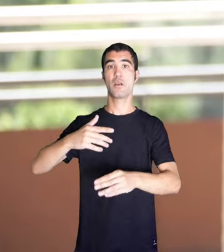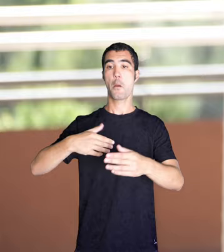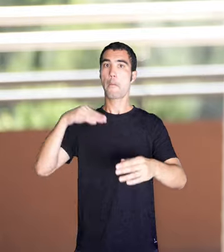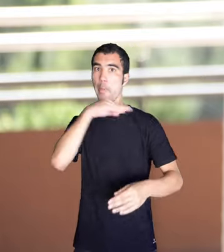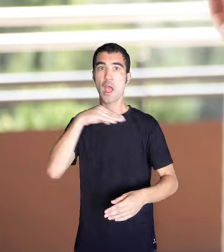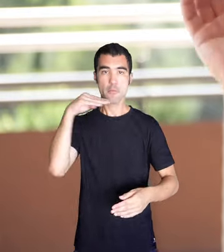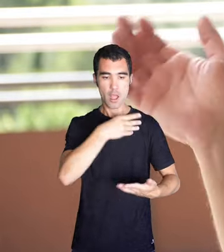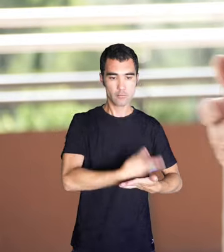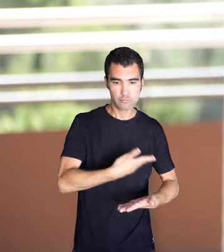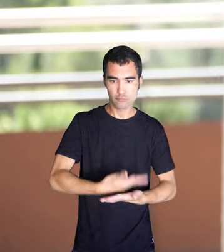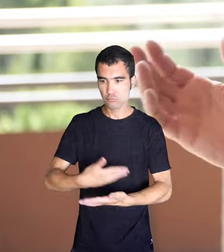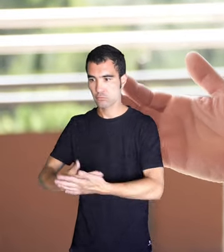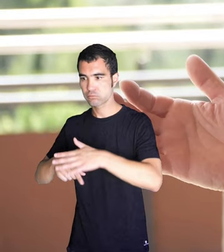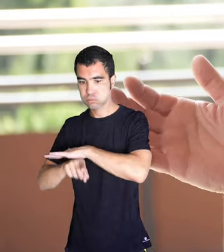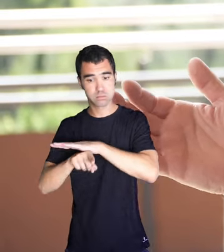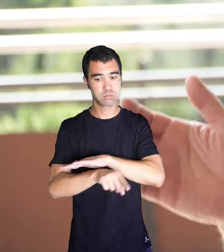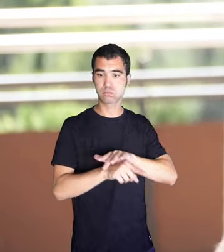papeleo, el que sigui.